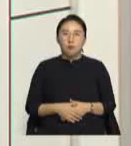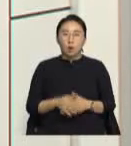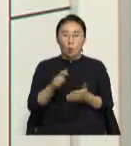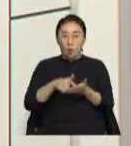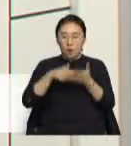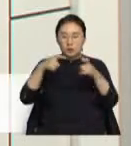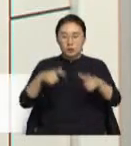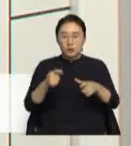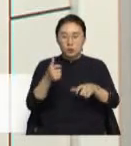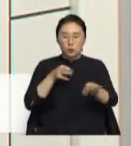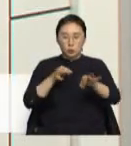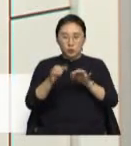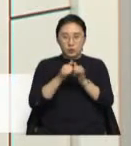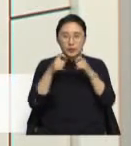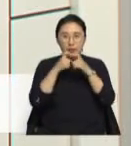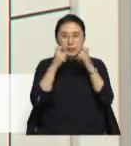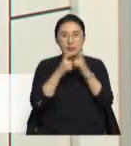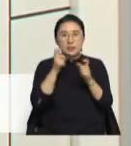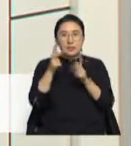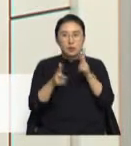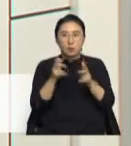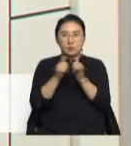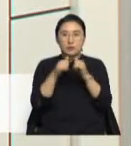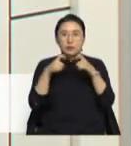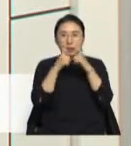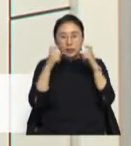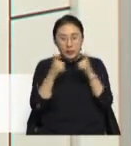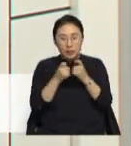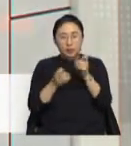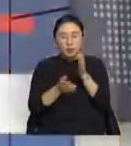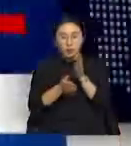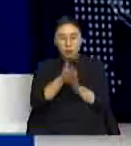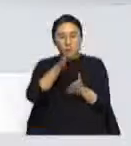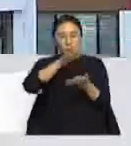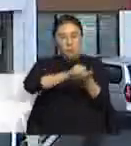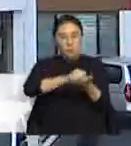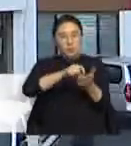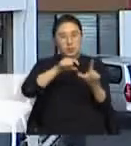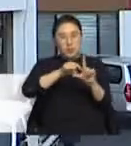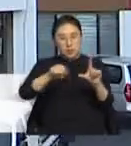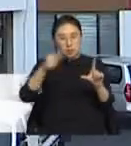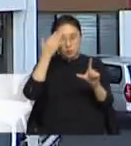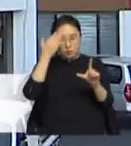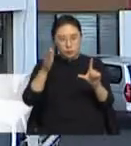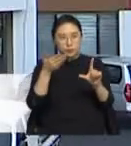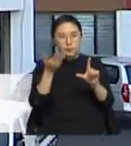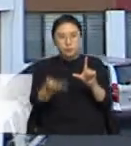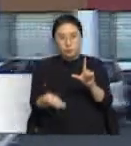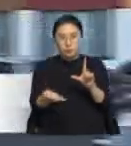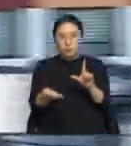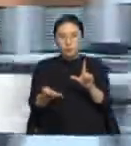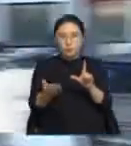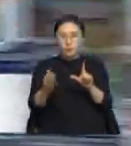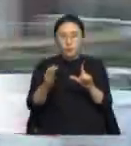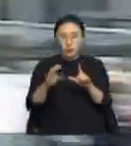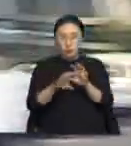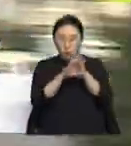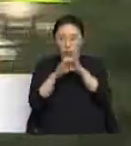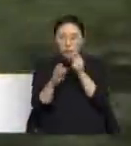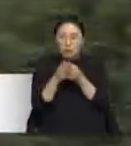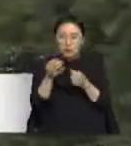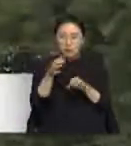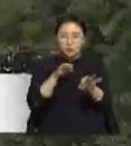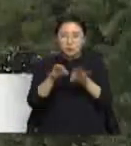광진구 가 소상공인 등 민간 사업자와 개인에게 도로점용료 일부를 감면 합니다 군은 코로 날 그로 인해